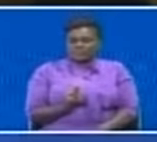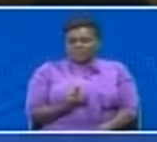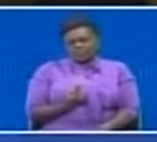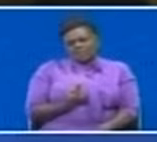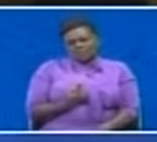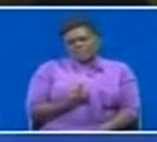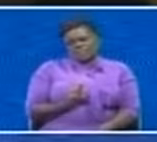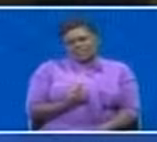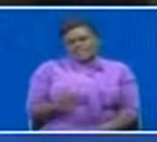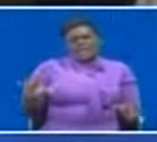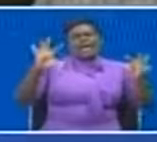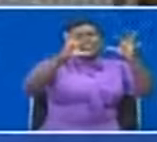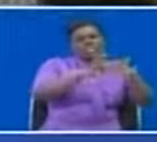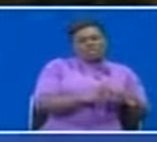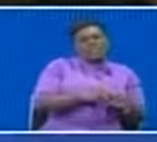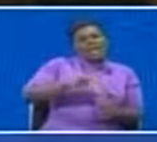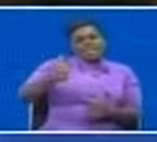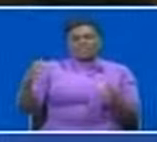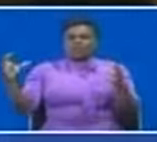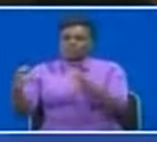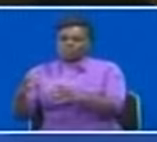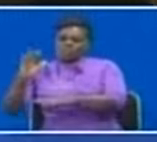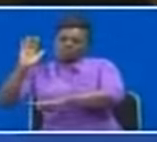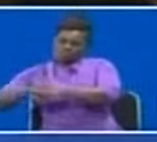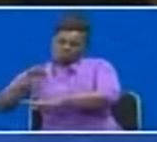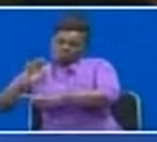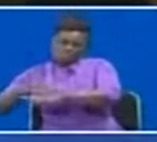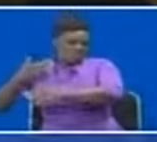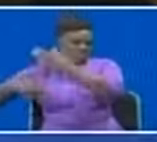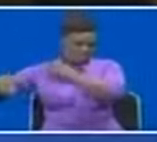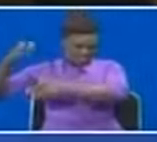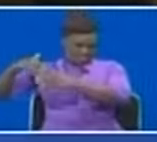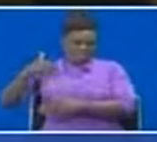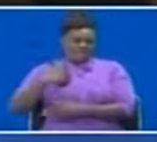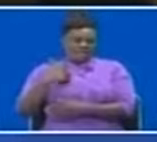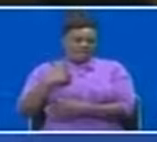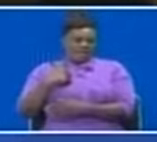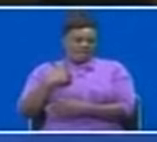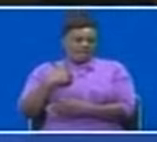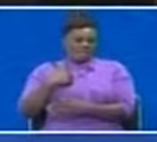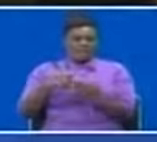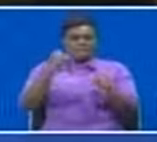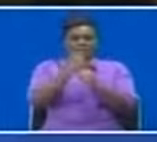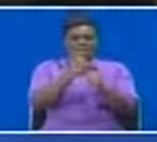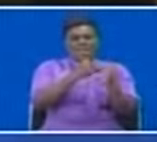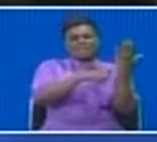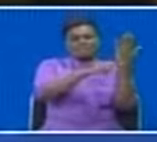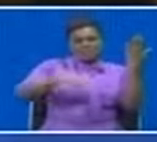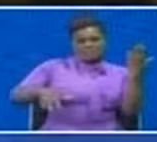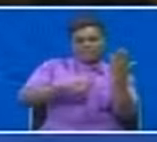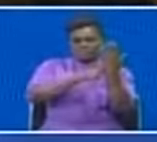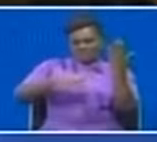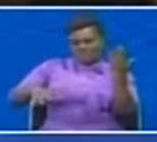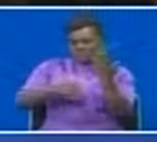nimeona niingie kwa chama ambacho iko na historia nzuri, na tuje huku tuuze hiyo chama, ambayo iko